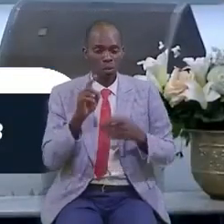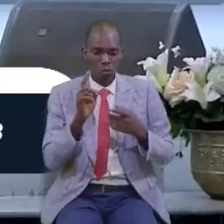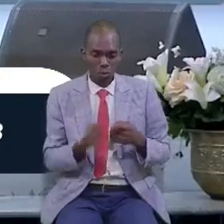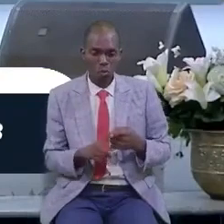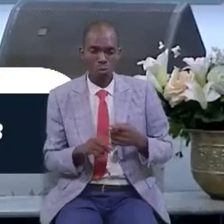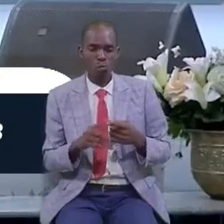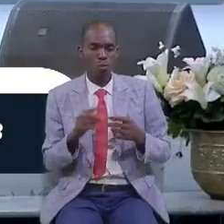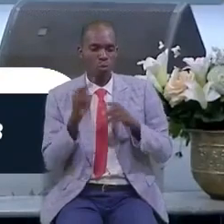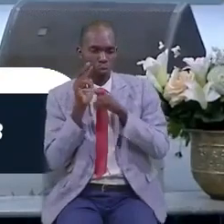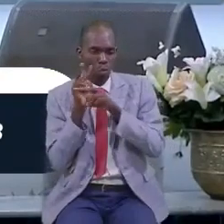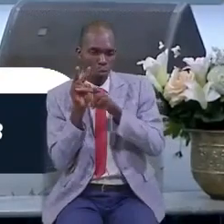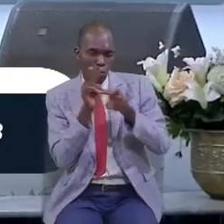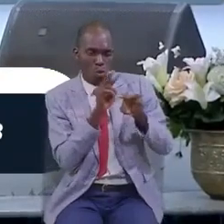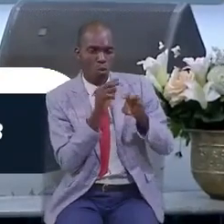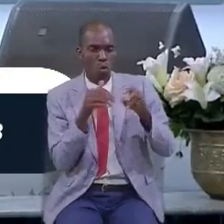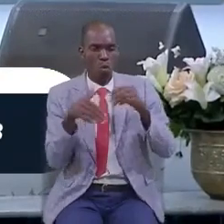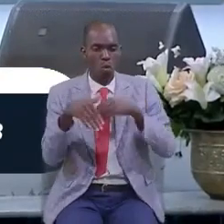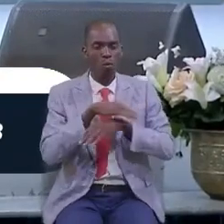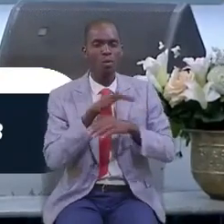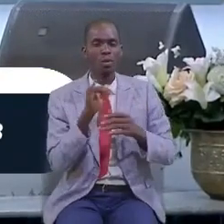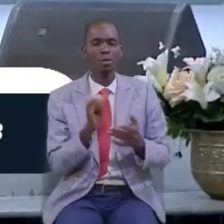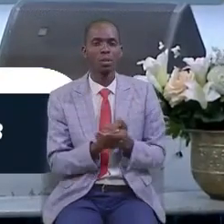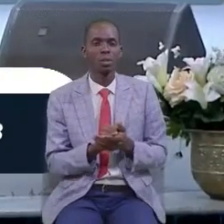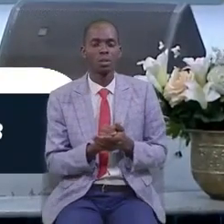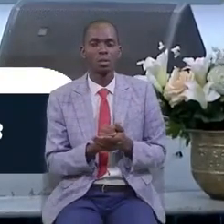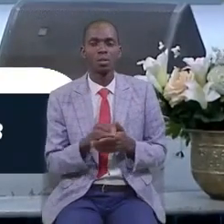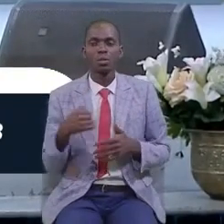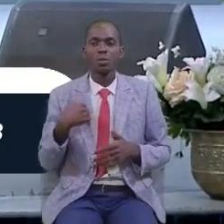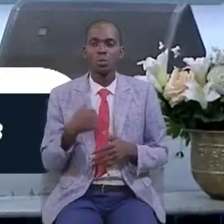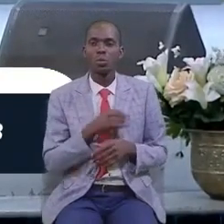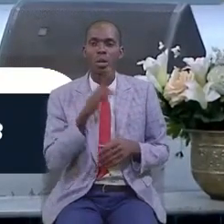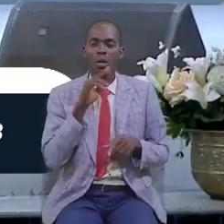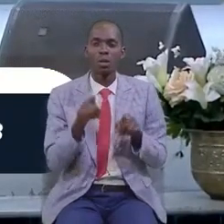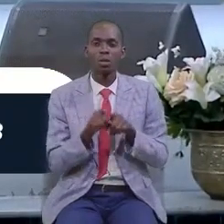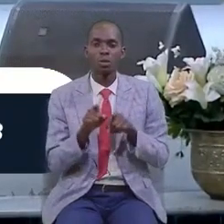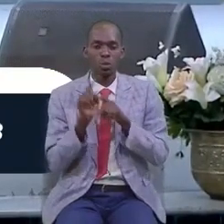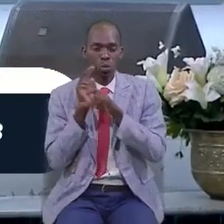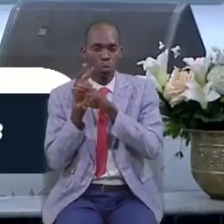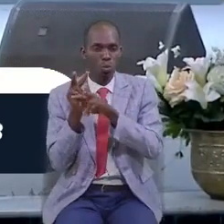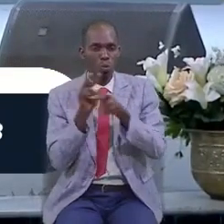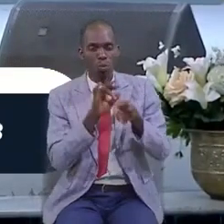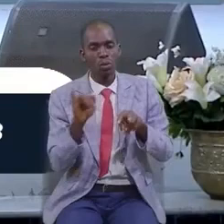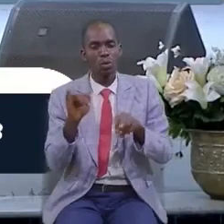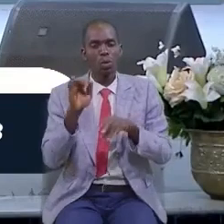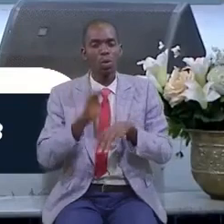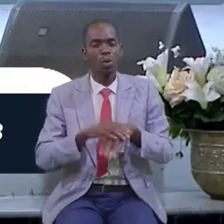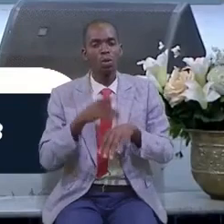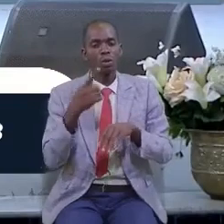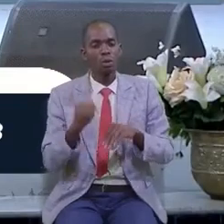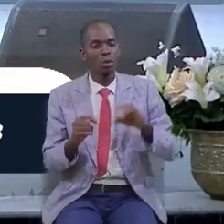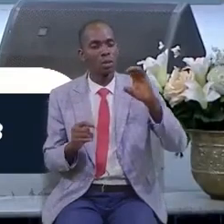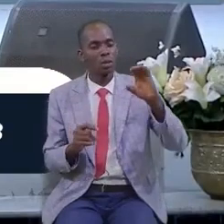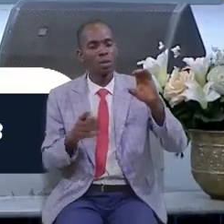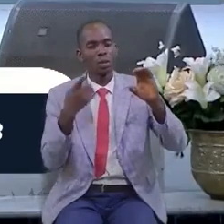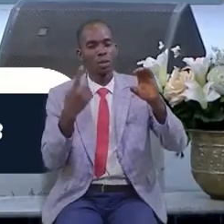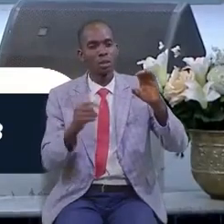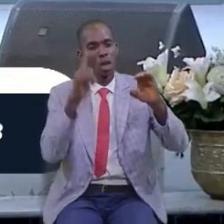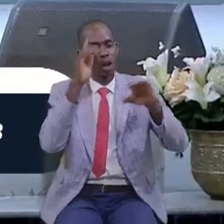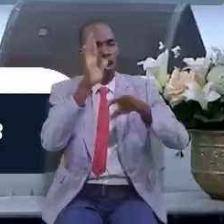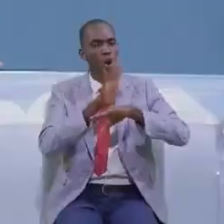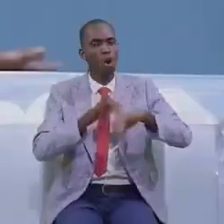that. Manamu danini gamaninchukuntu undali. Also watching on the